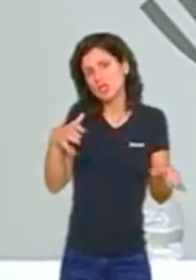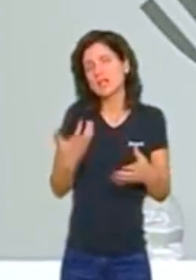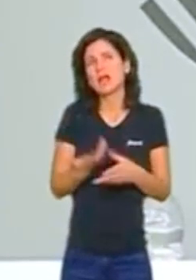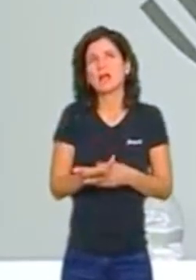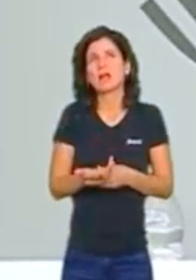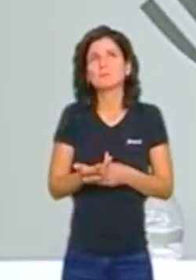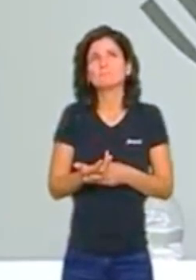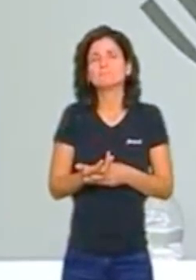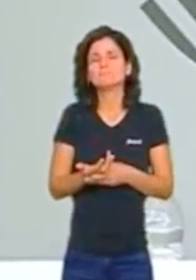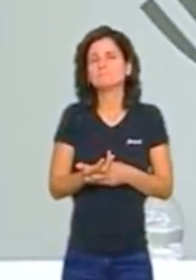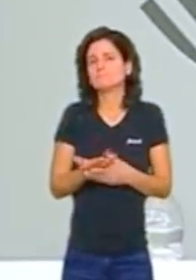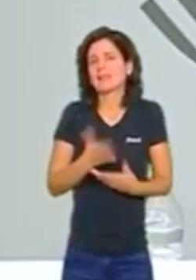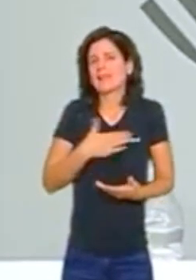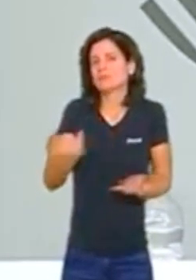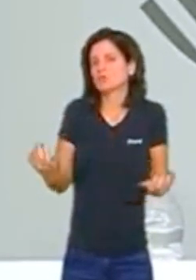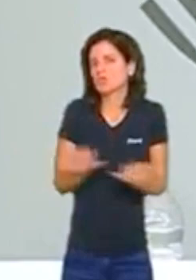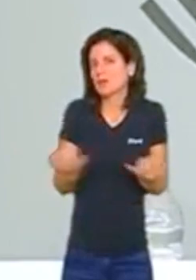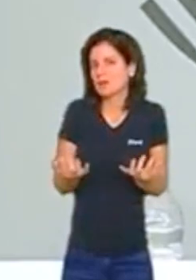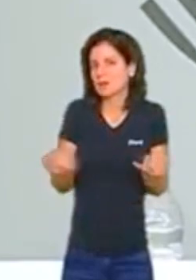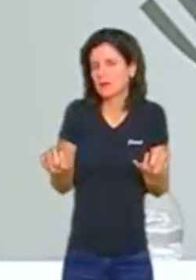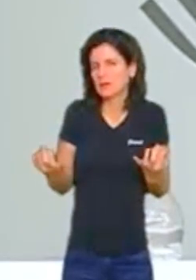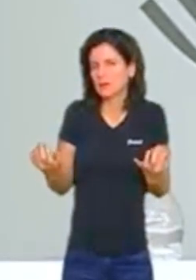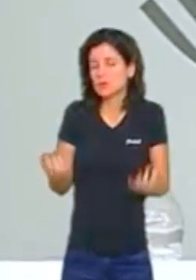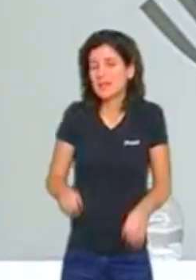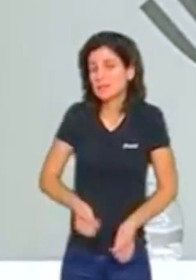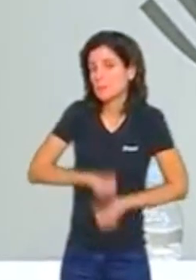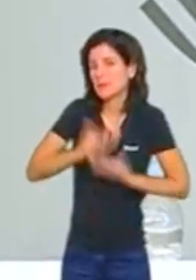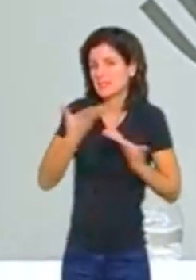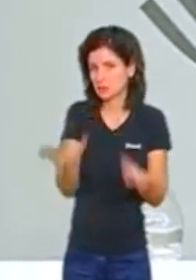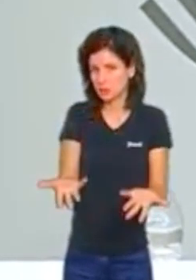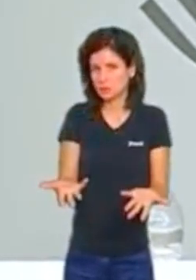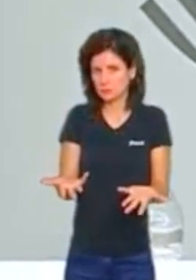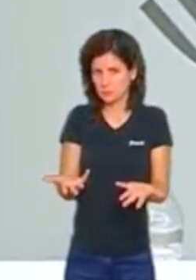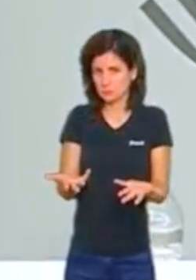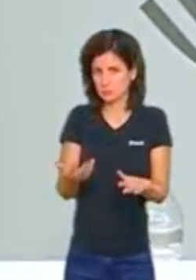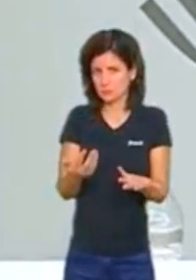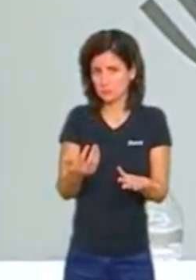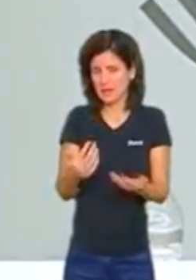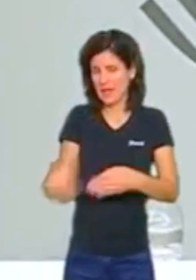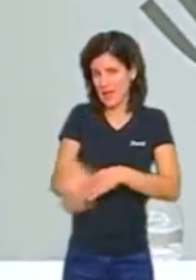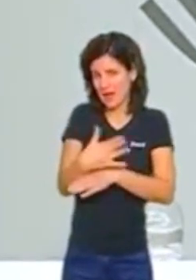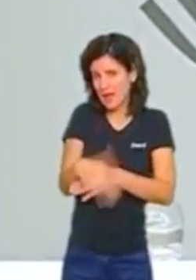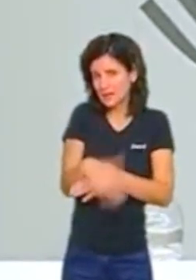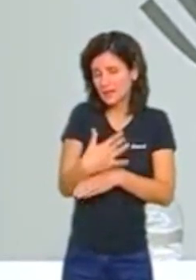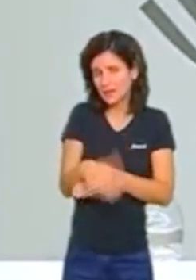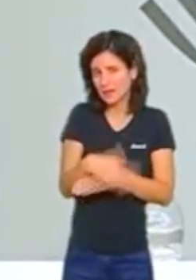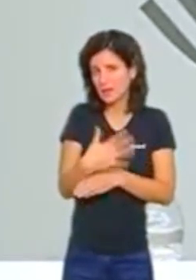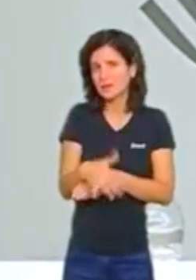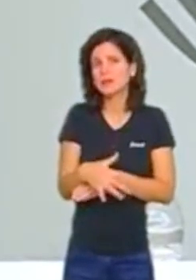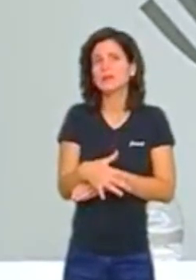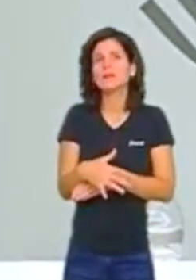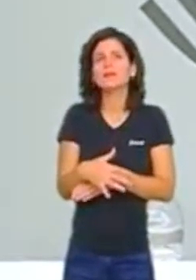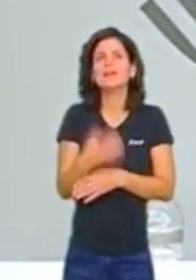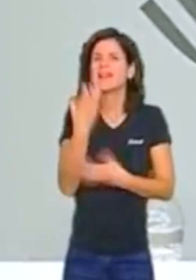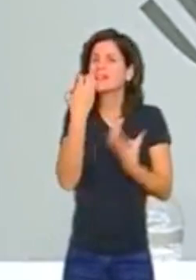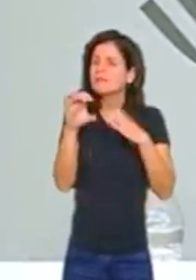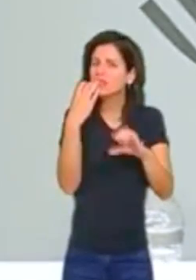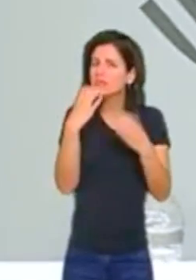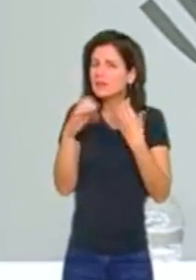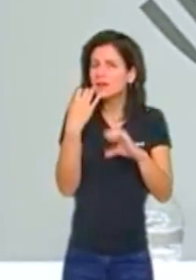pues, el que volem és que siga una expressió que, òbviament,